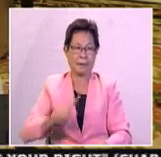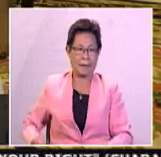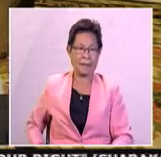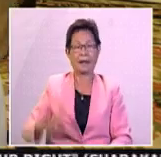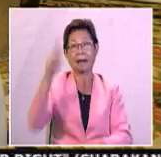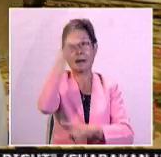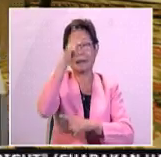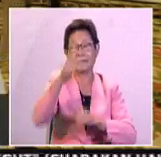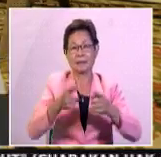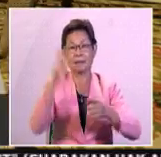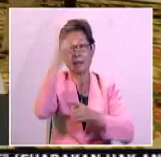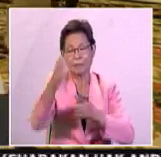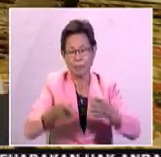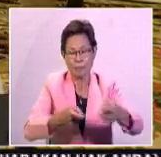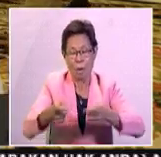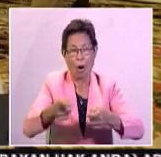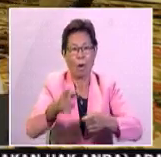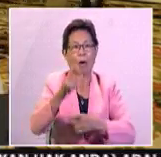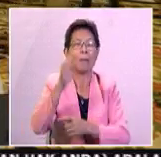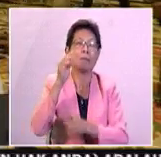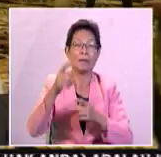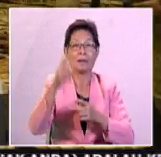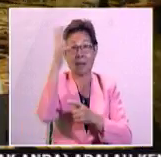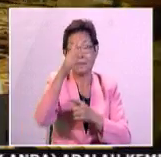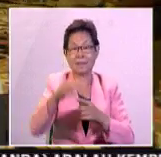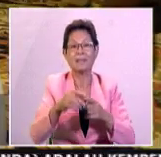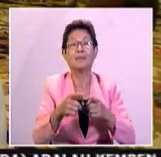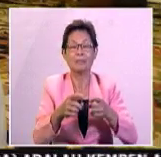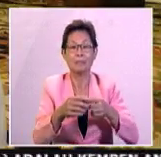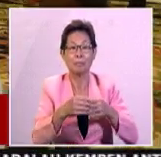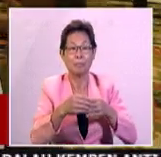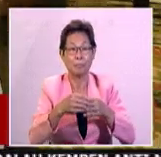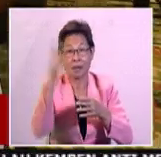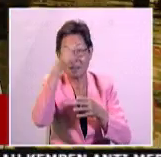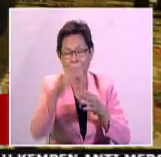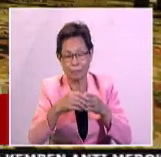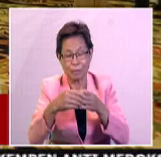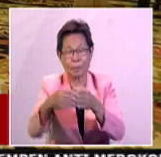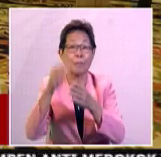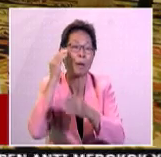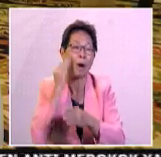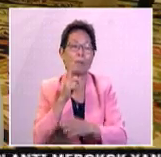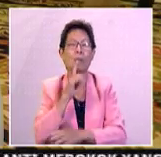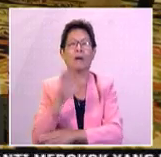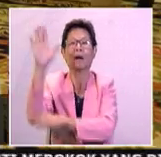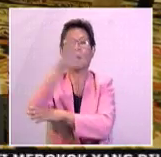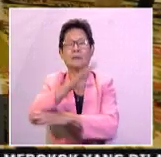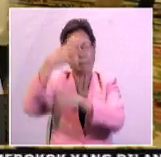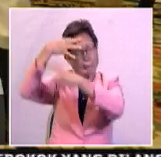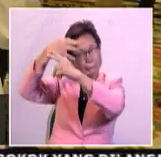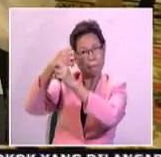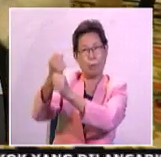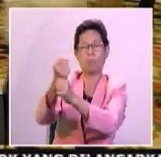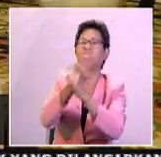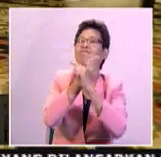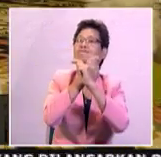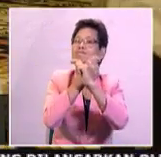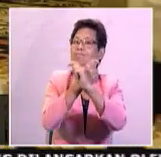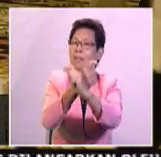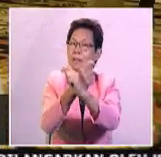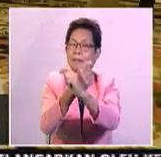Kerajaan di bawah kepimpinan Yang Amat Berhormat Tun Dr. Mahathir Mohamad berikrar dan bertekad untuk